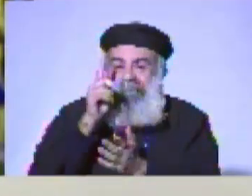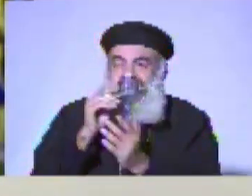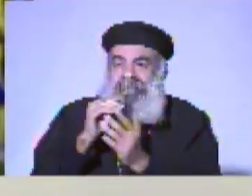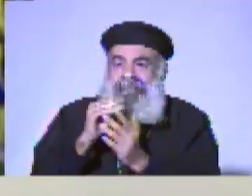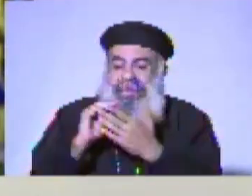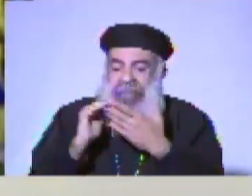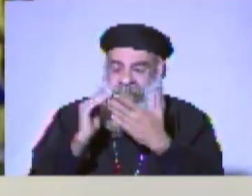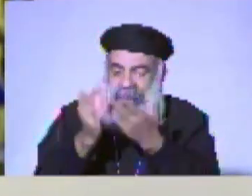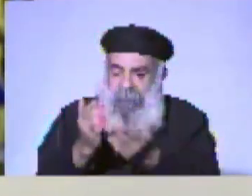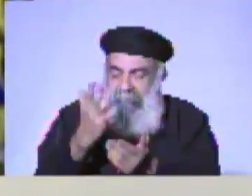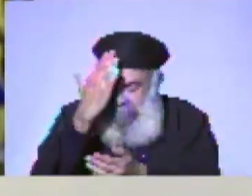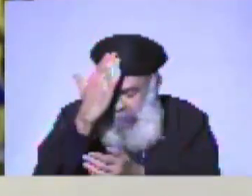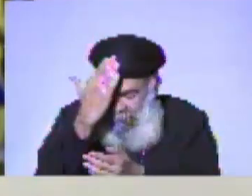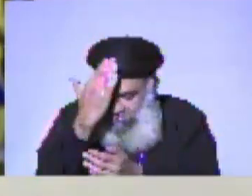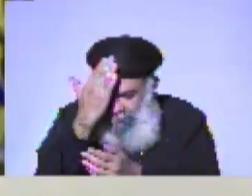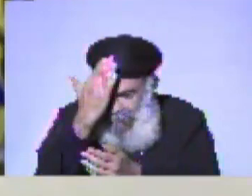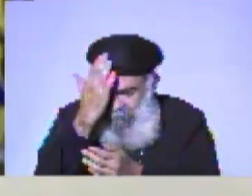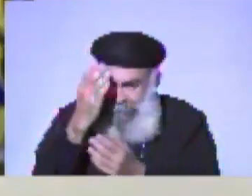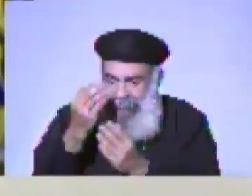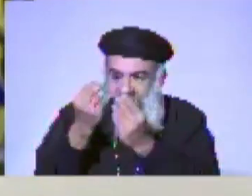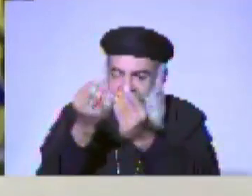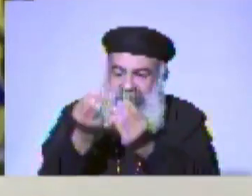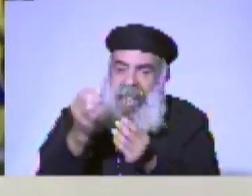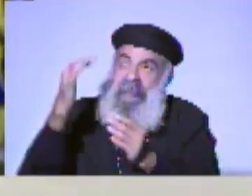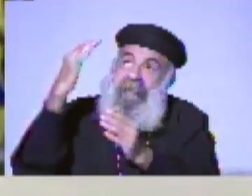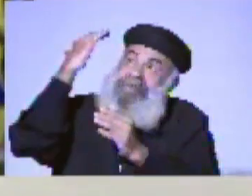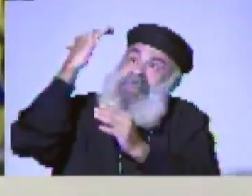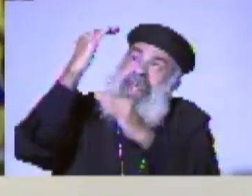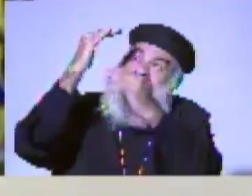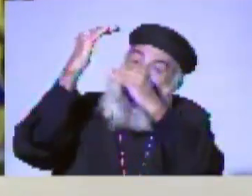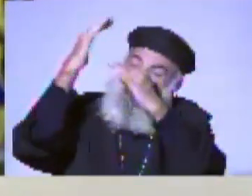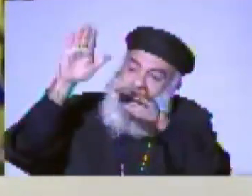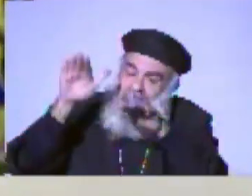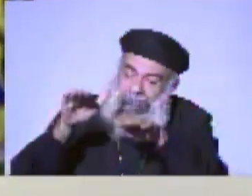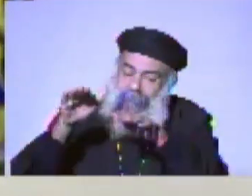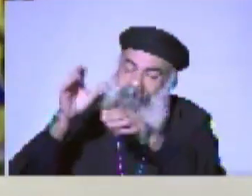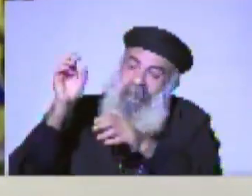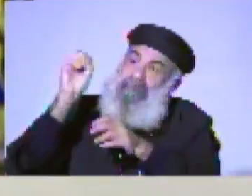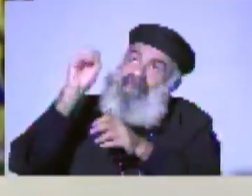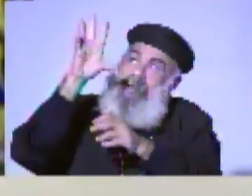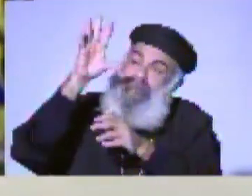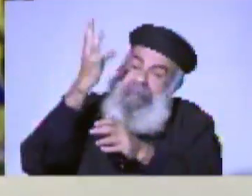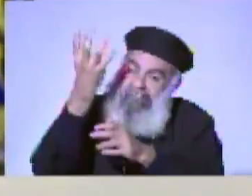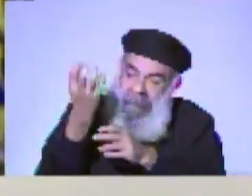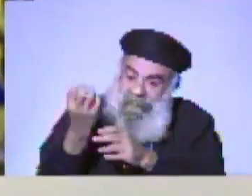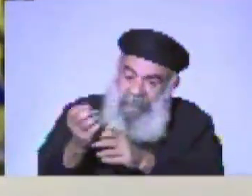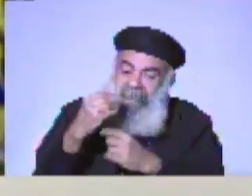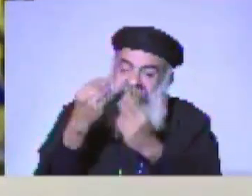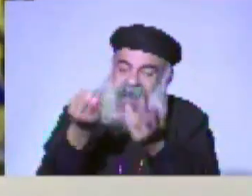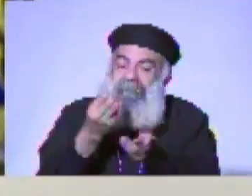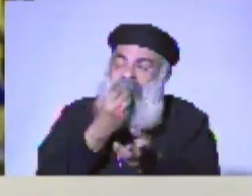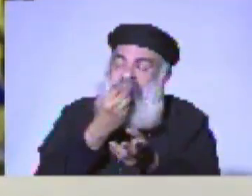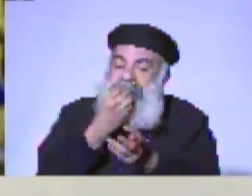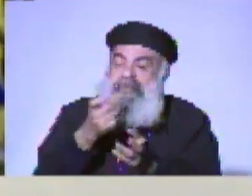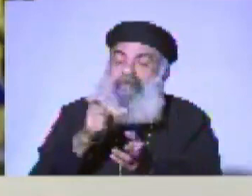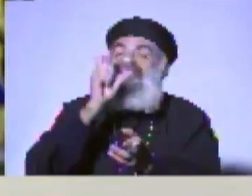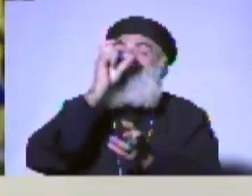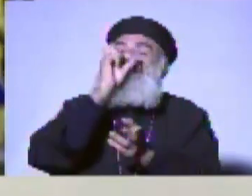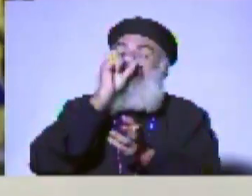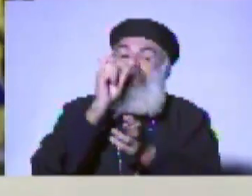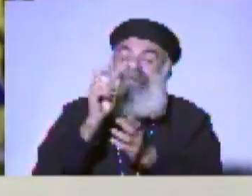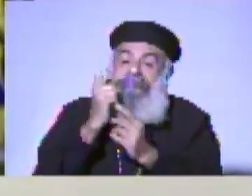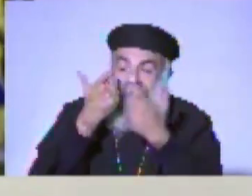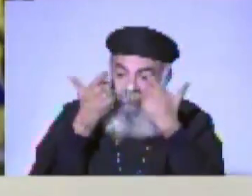مديكم نعمه وحطيت لكم سحابه اتغطي عليكم وتنور لكم بالليل وجايب لكم اكل وجايب لكم شرب